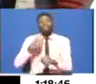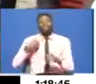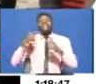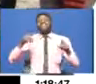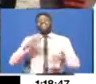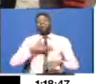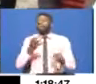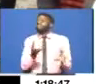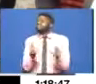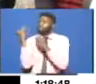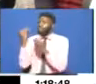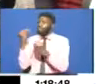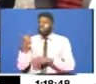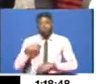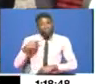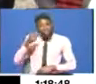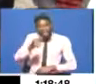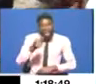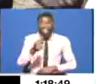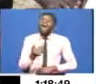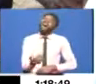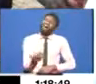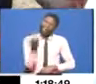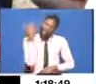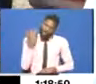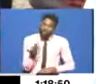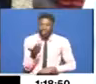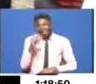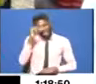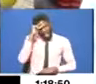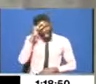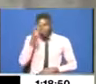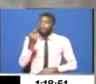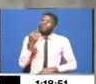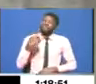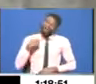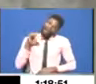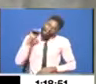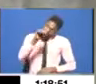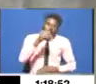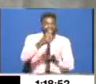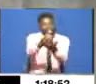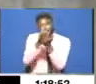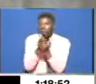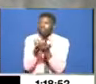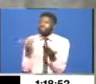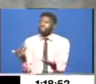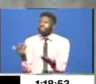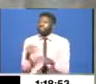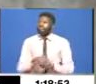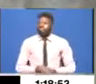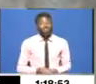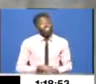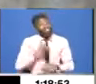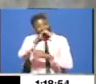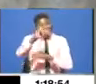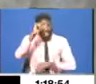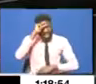nilinunua kama yeye alinunua. Serikali nakuja kwa mkono yenu unisaidie. They want the government to intervene